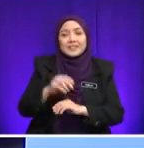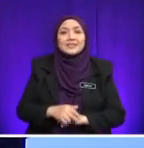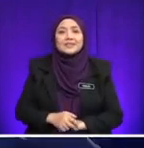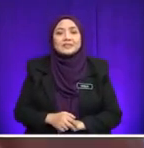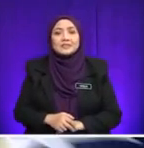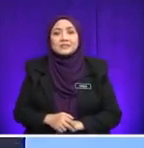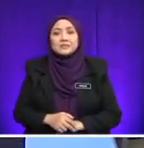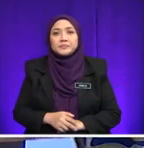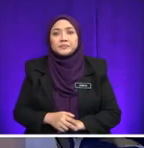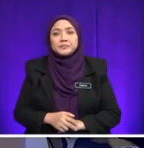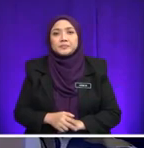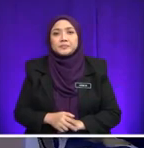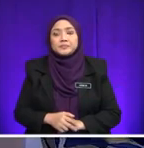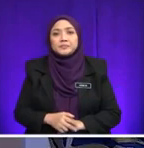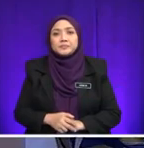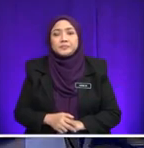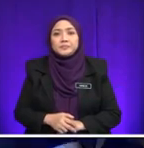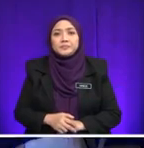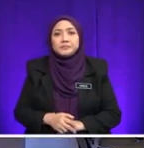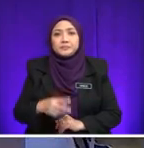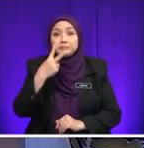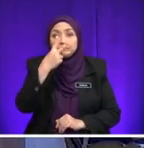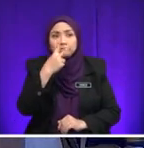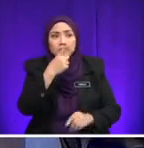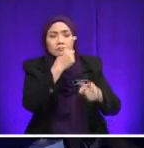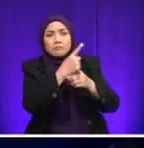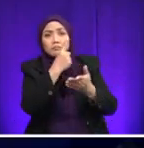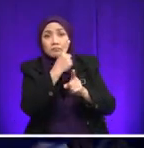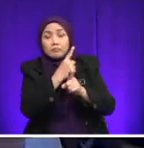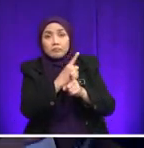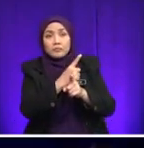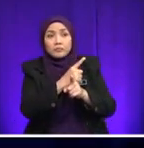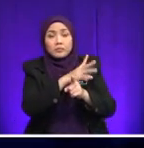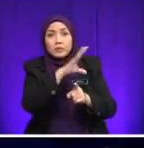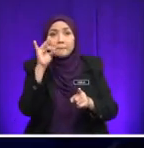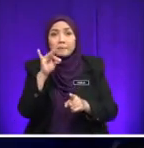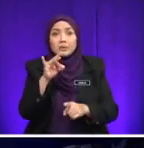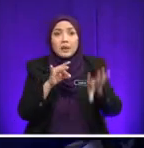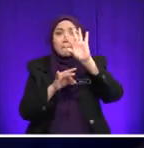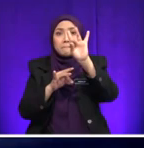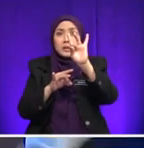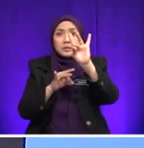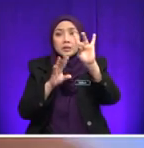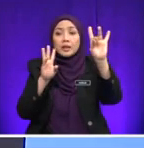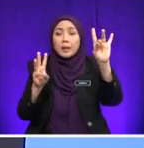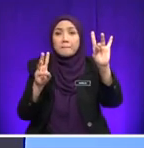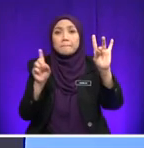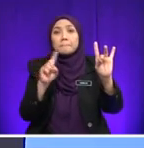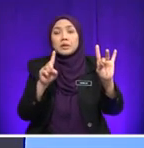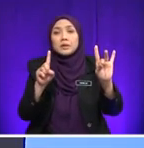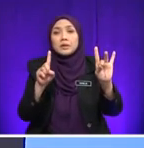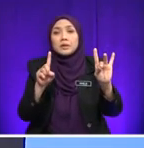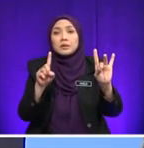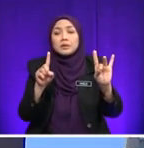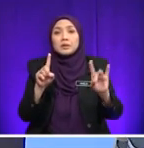syarat-syarat diberi pada segitiga nih jadi jawaban dia antara 68 ataupun nomor 6 jadi jawabannya hanya memenuhi